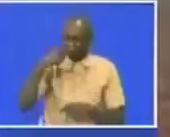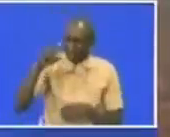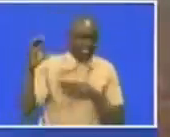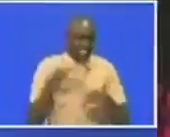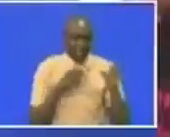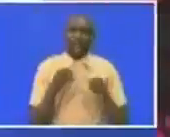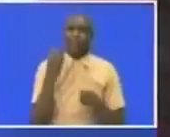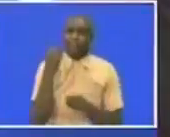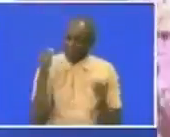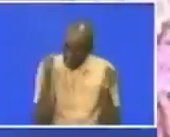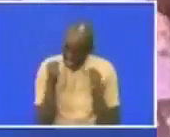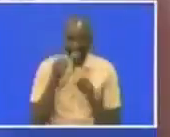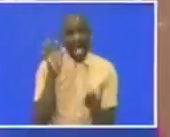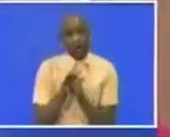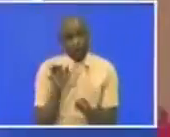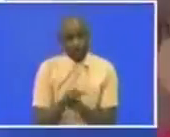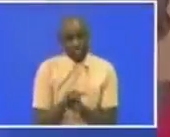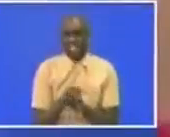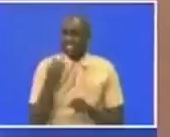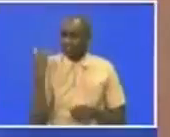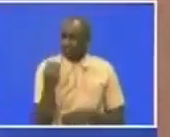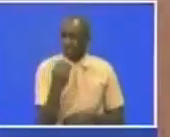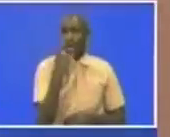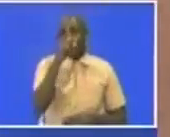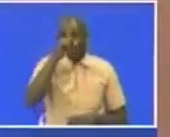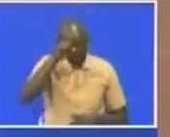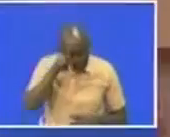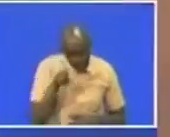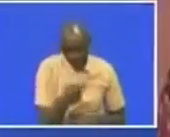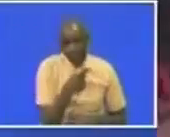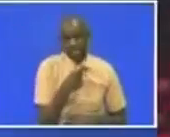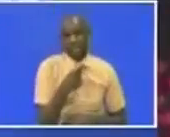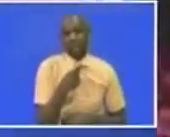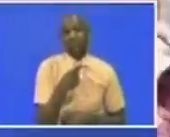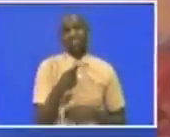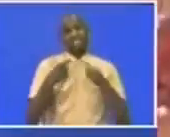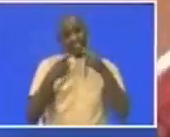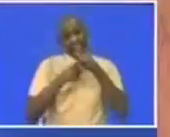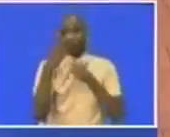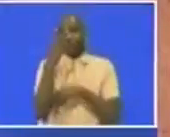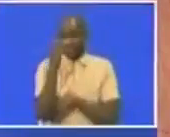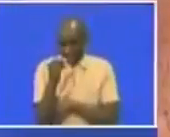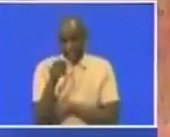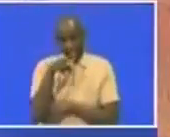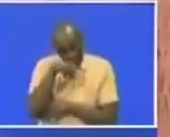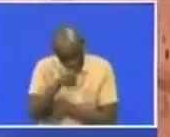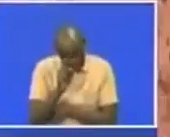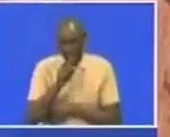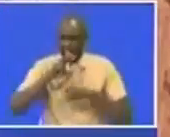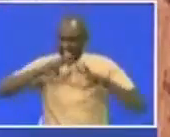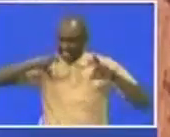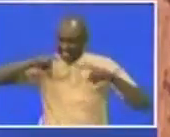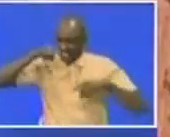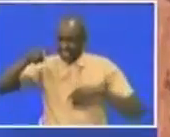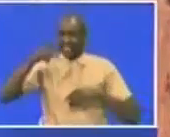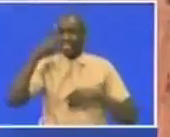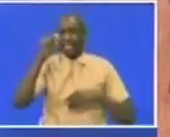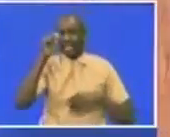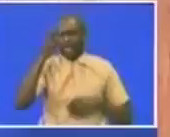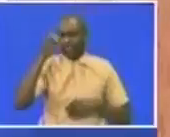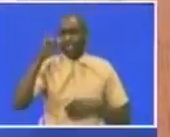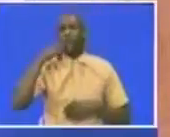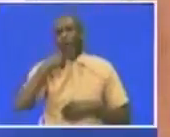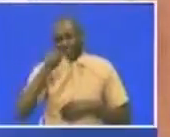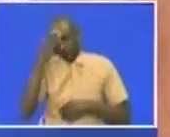wa malaria, huku jumla ya watoto 1,620 wakishirikishwa na idara ya uchunguzi ya KEMRI kupata chanjo